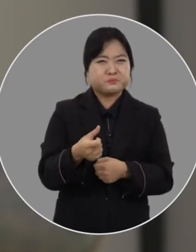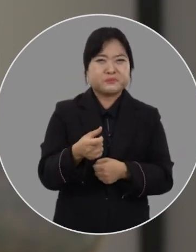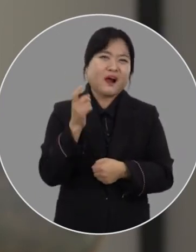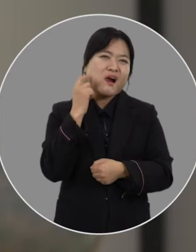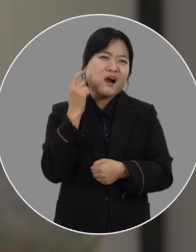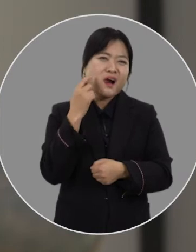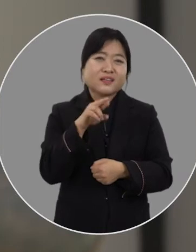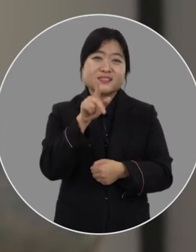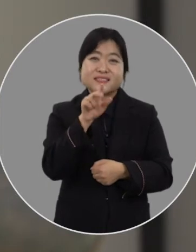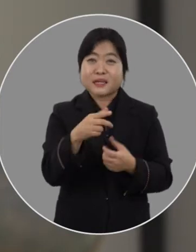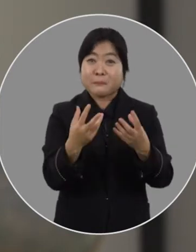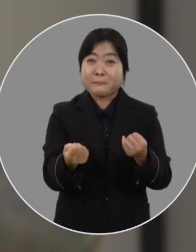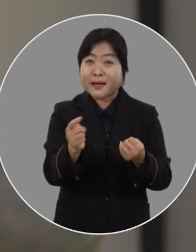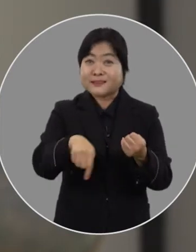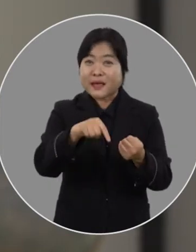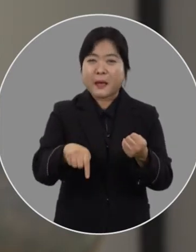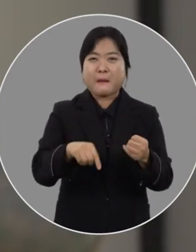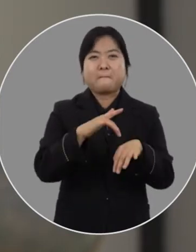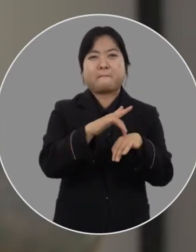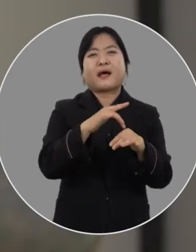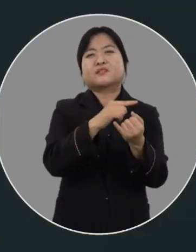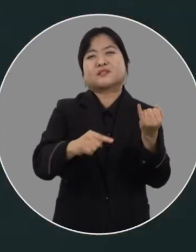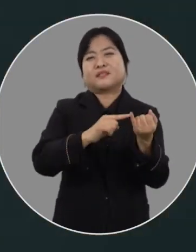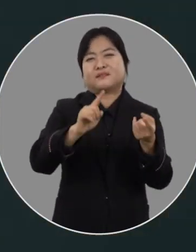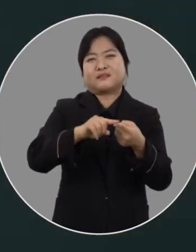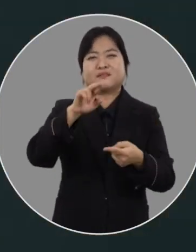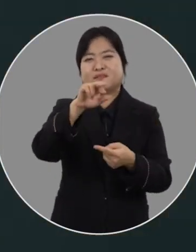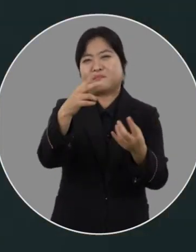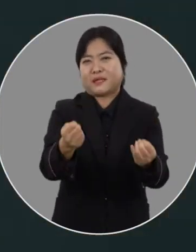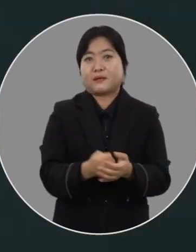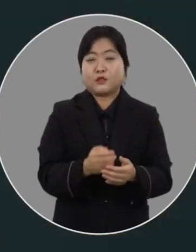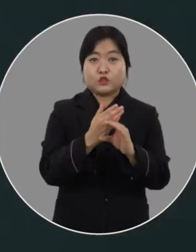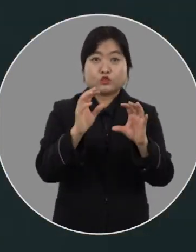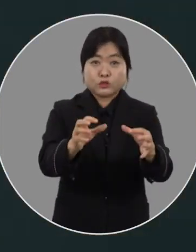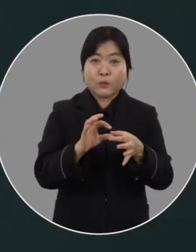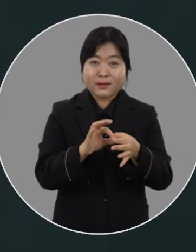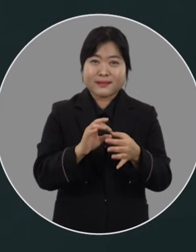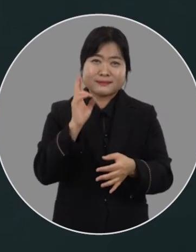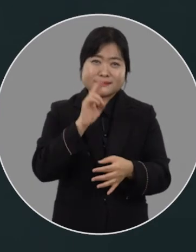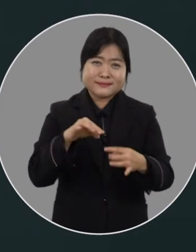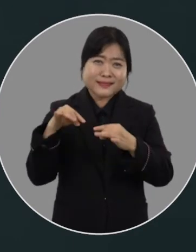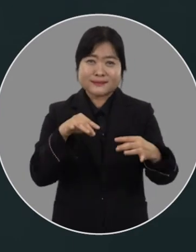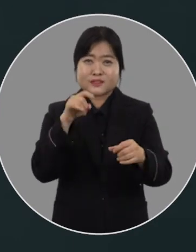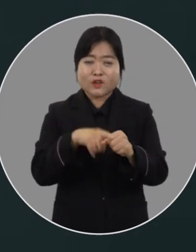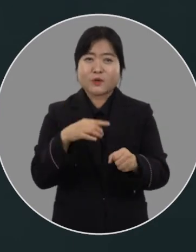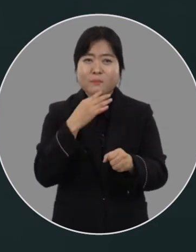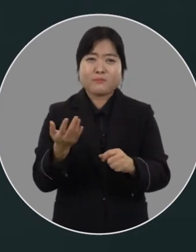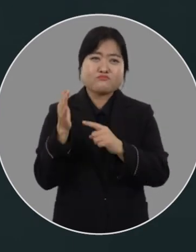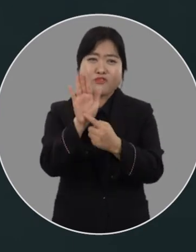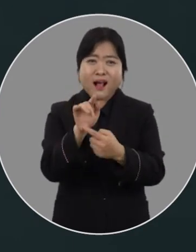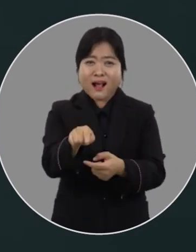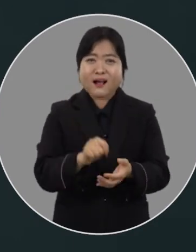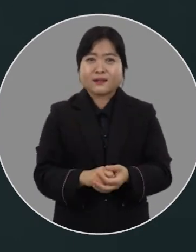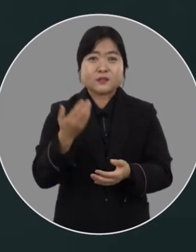정보가 가장 많은 부분이 바로 마녀 사냥에 대한 부분이었는데요. 중세와 관련되어서 자극적이고 이런 부분들만이 너무 부각이 되어